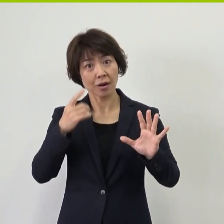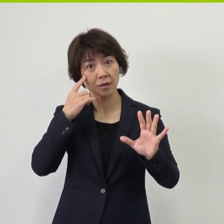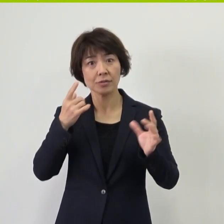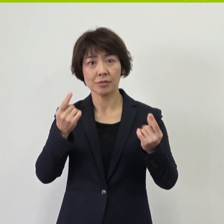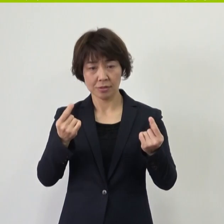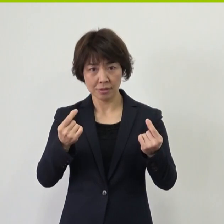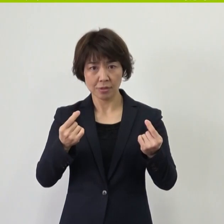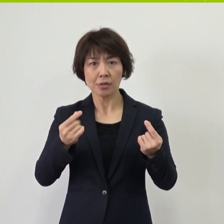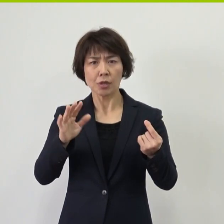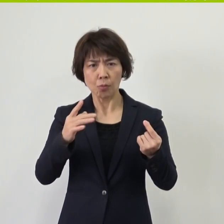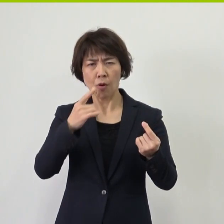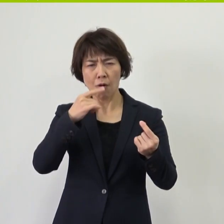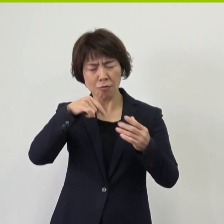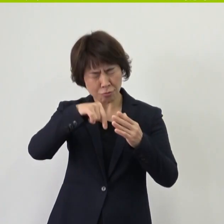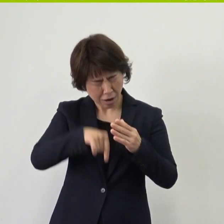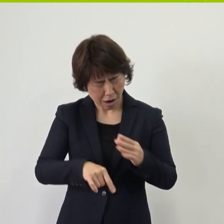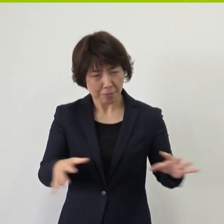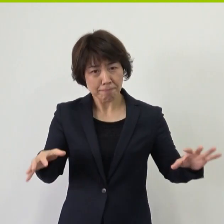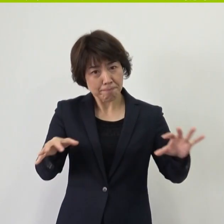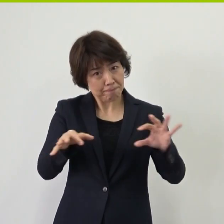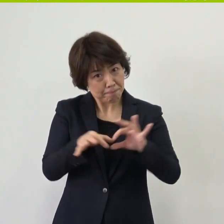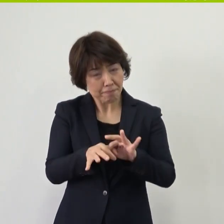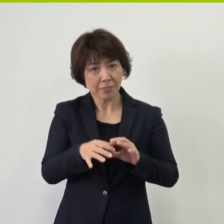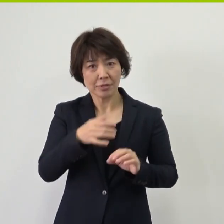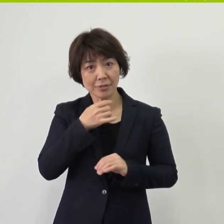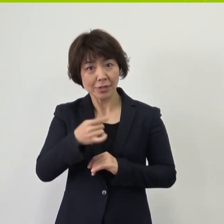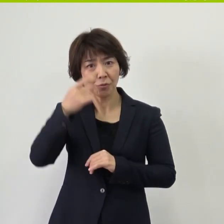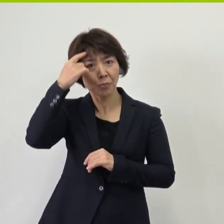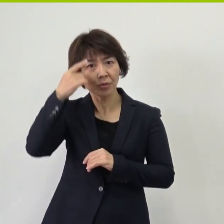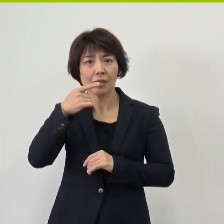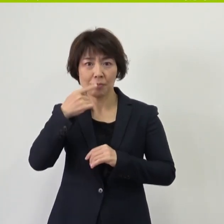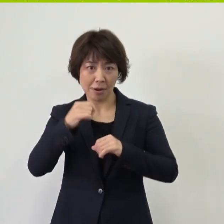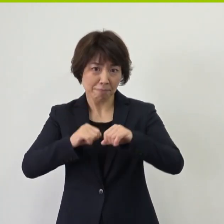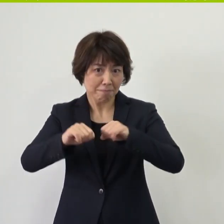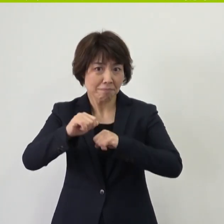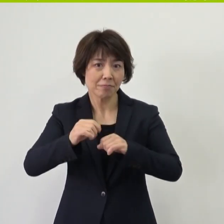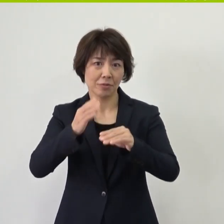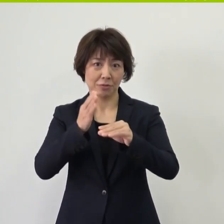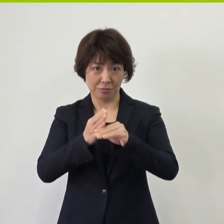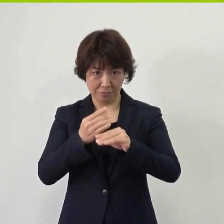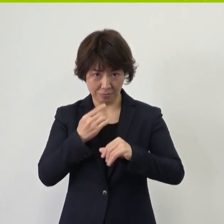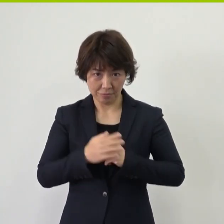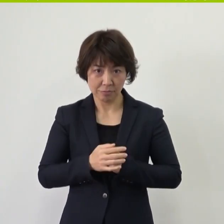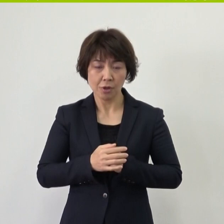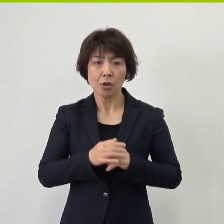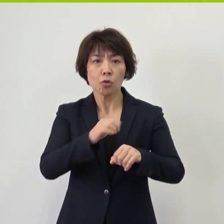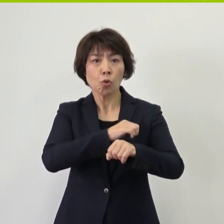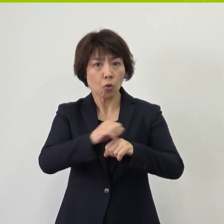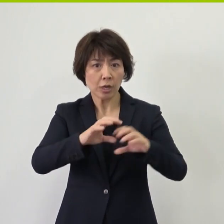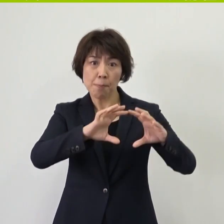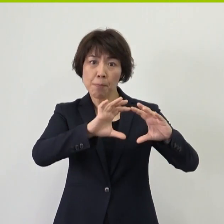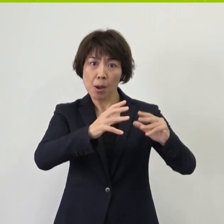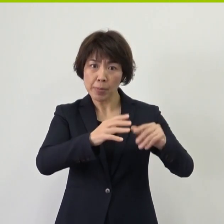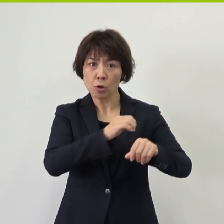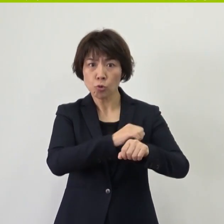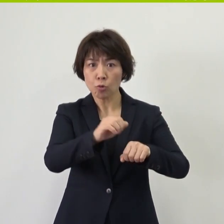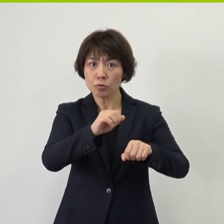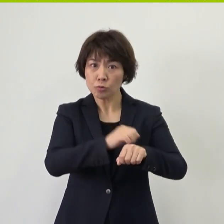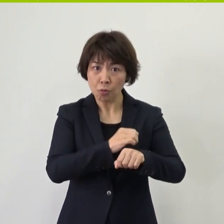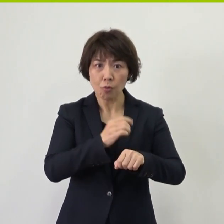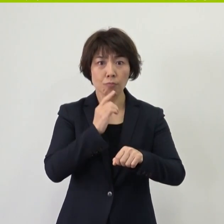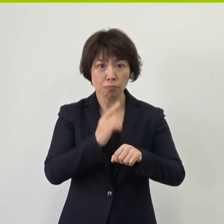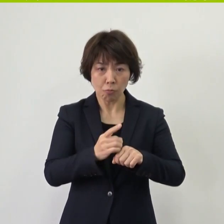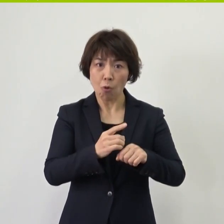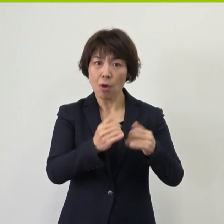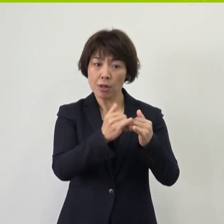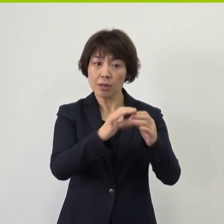ですが、私は深く関係させたいなと思ってまして今鋭意動いております。でその中で特に万博の一つの特